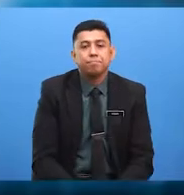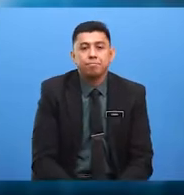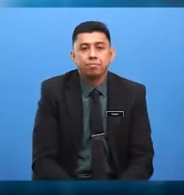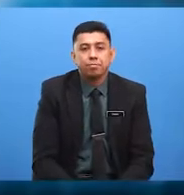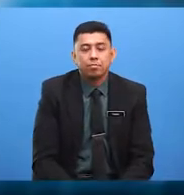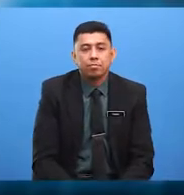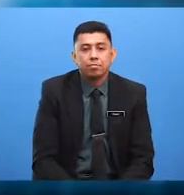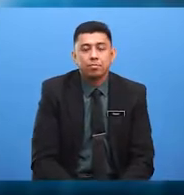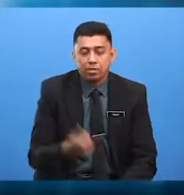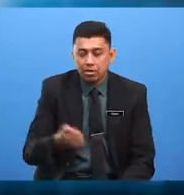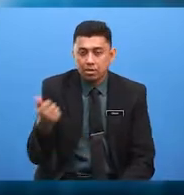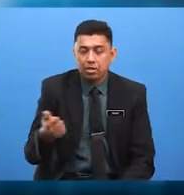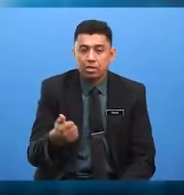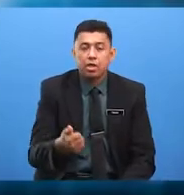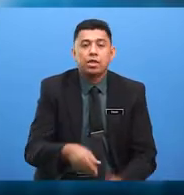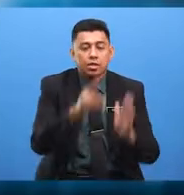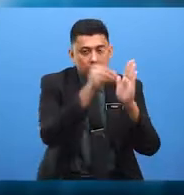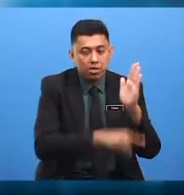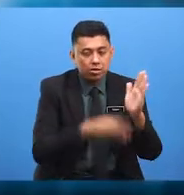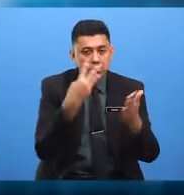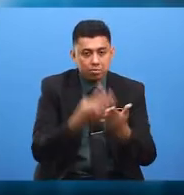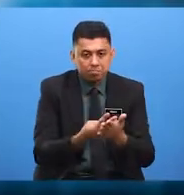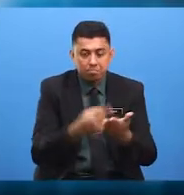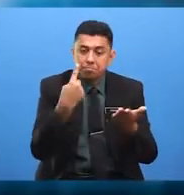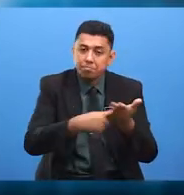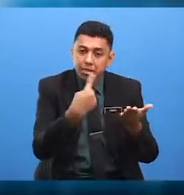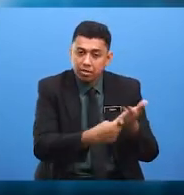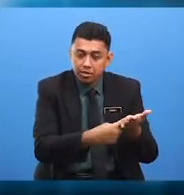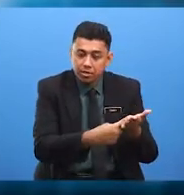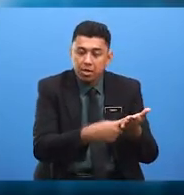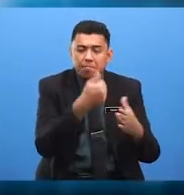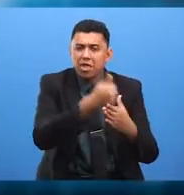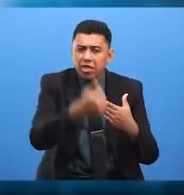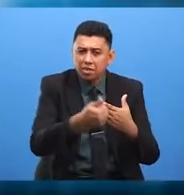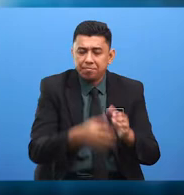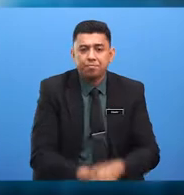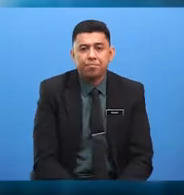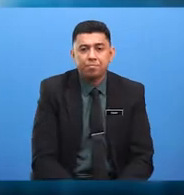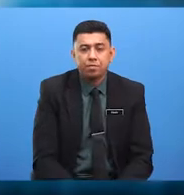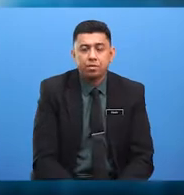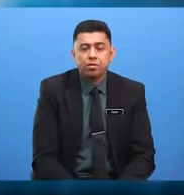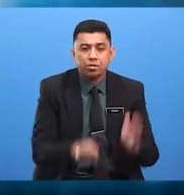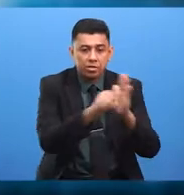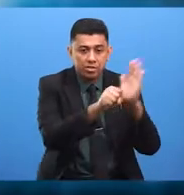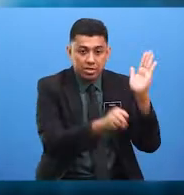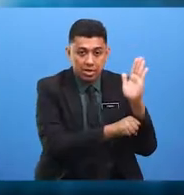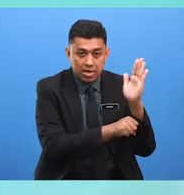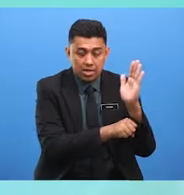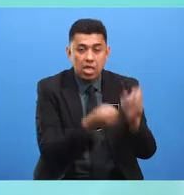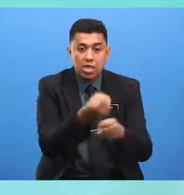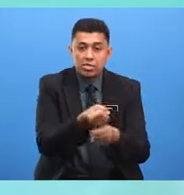alat dasar keuangan yang terakhir yang akan di bincangkan pada hari ini ialah syarat sewa